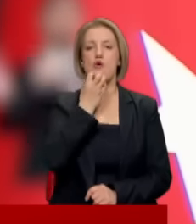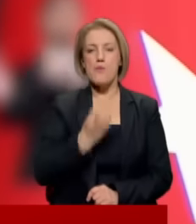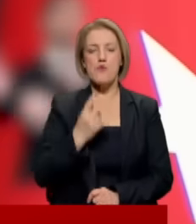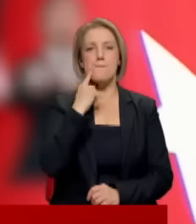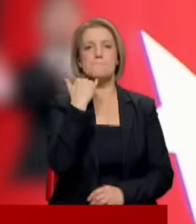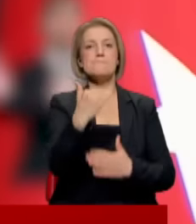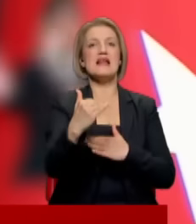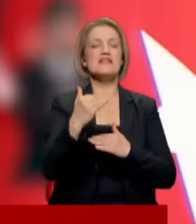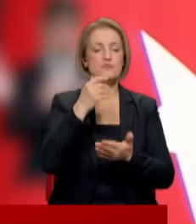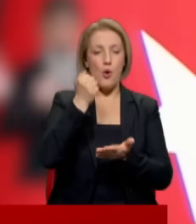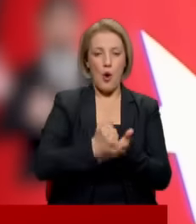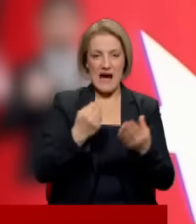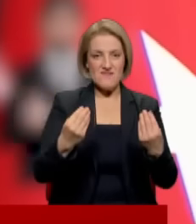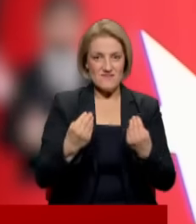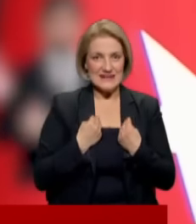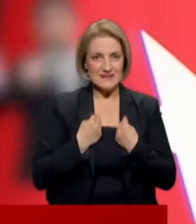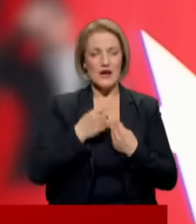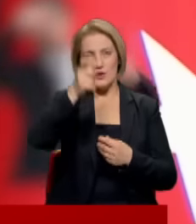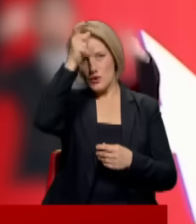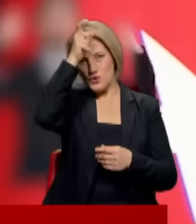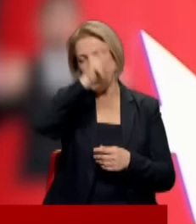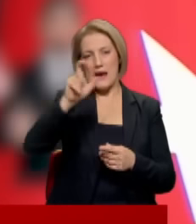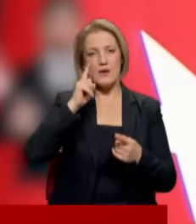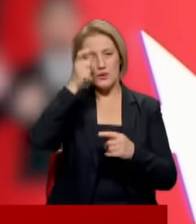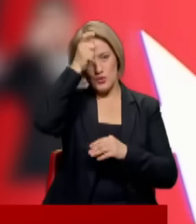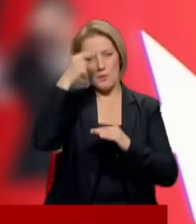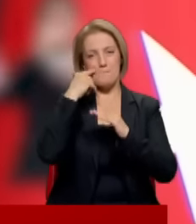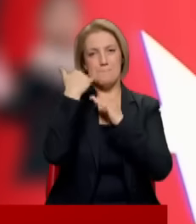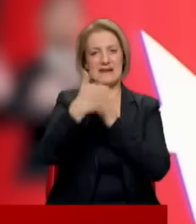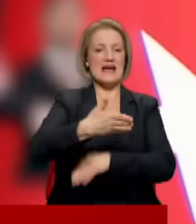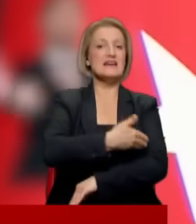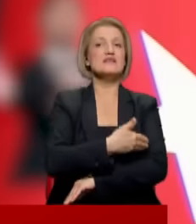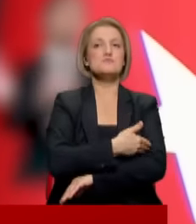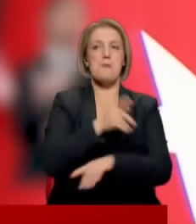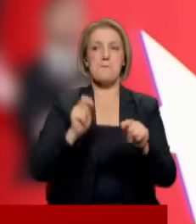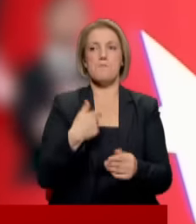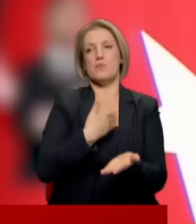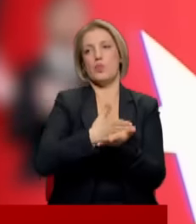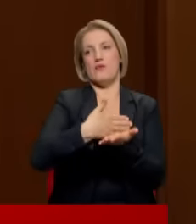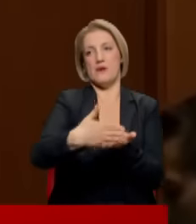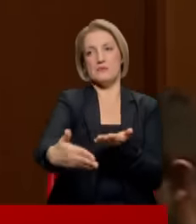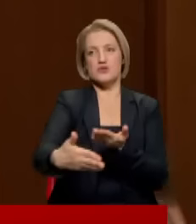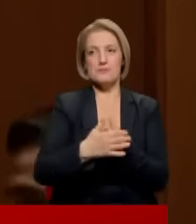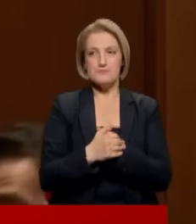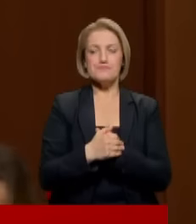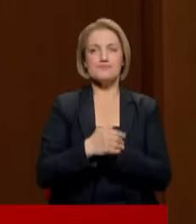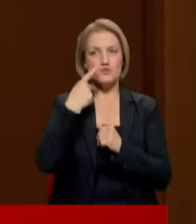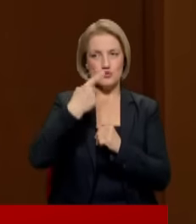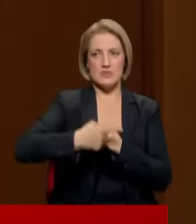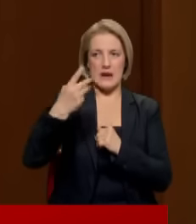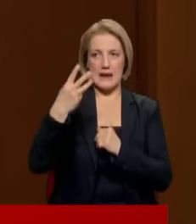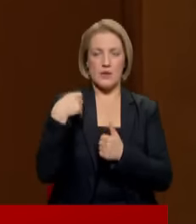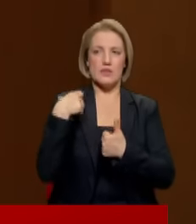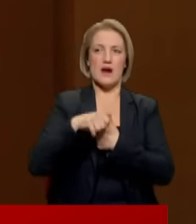onay verdikçe Türkiye'ye ve Türk milletine hizmete devam edeceğiz Cumhurbaşkanı Erdoğan